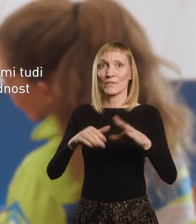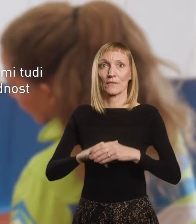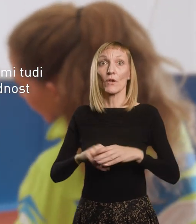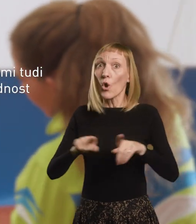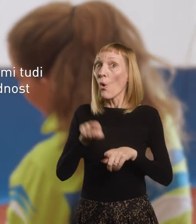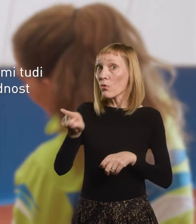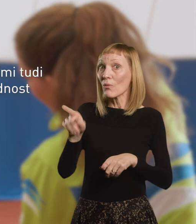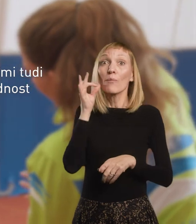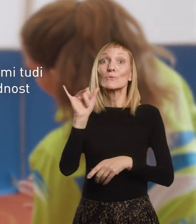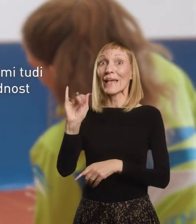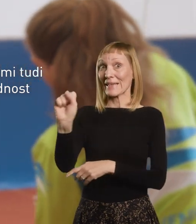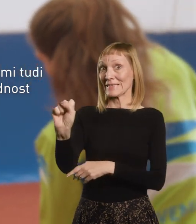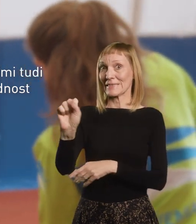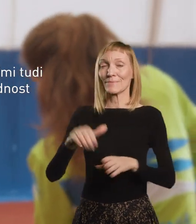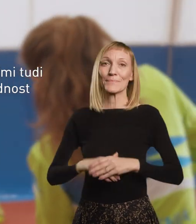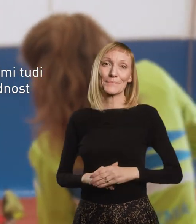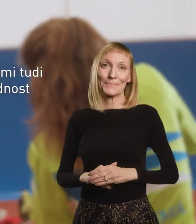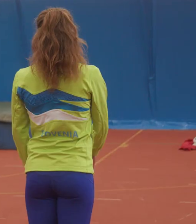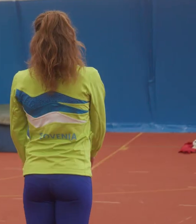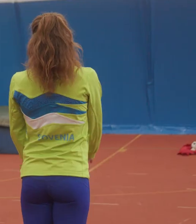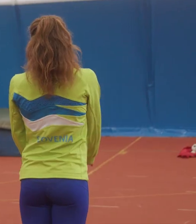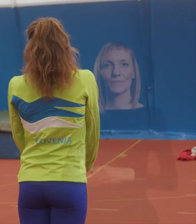možnosti. Kot Iris.